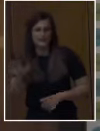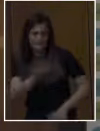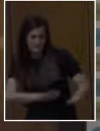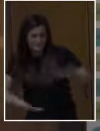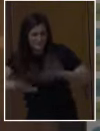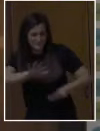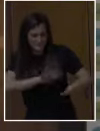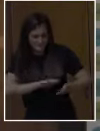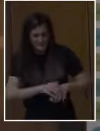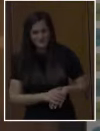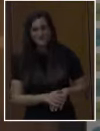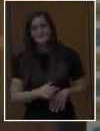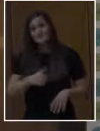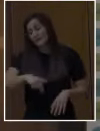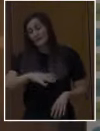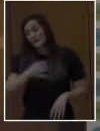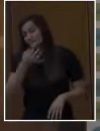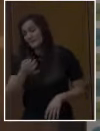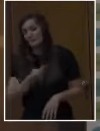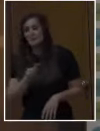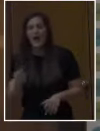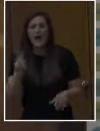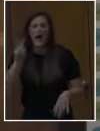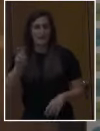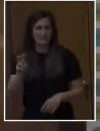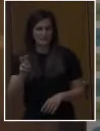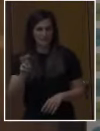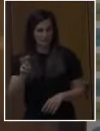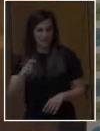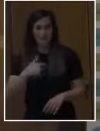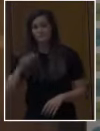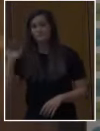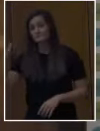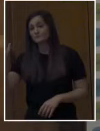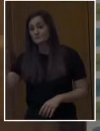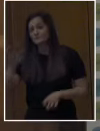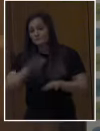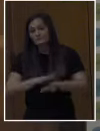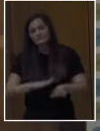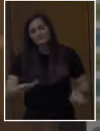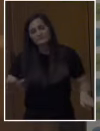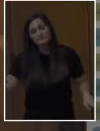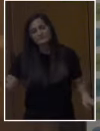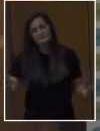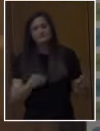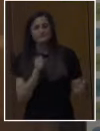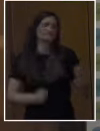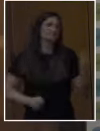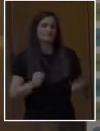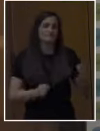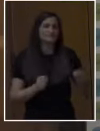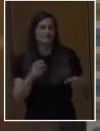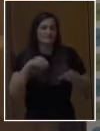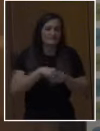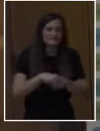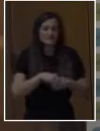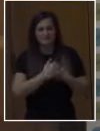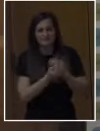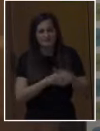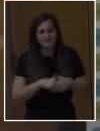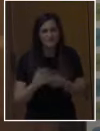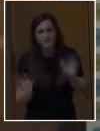μαγιά της χαρισμάθειας, να φωνάξω αυτά τα παιδιά που έχουν τρέξει για αυτήν εδώ την εκδήλωση, να γνωρίσετε κι εσείς